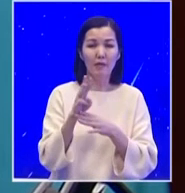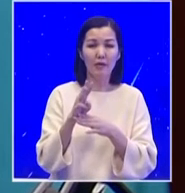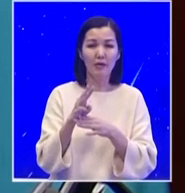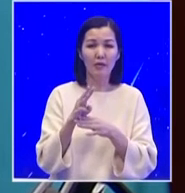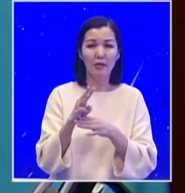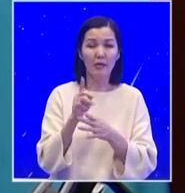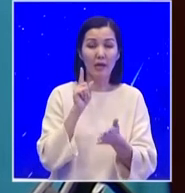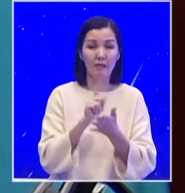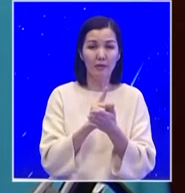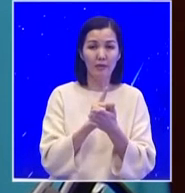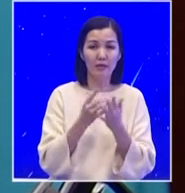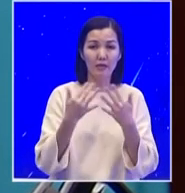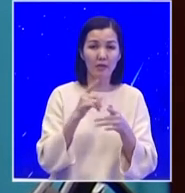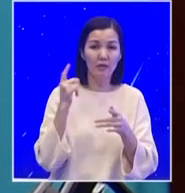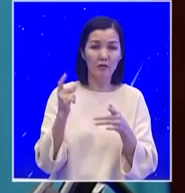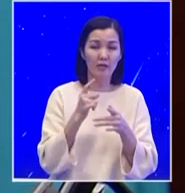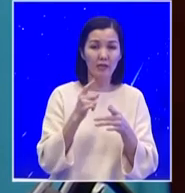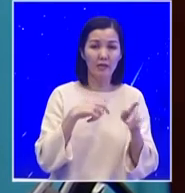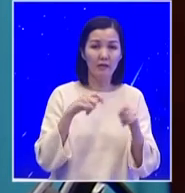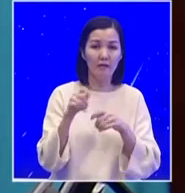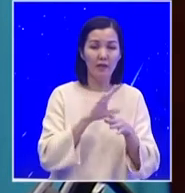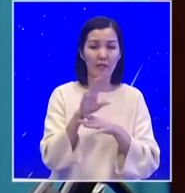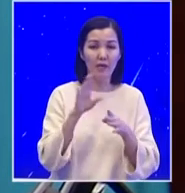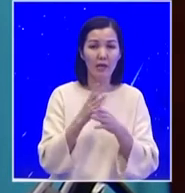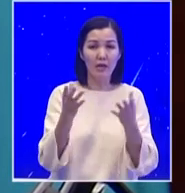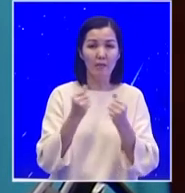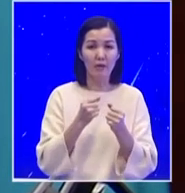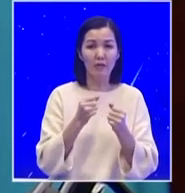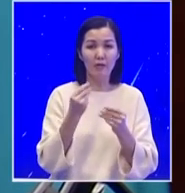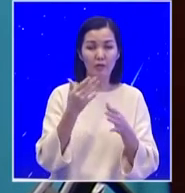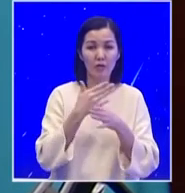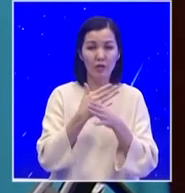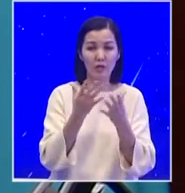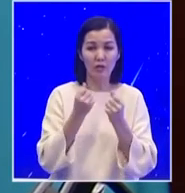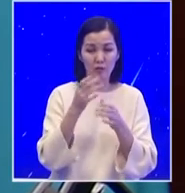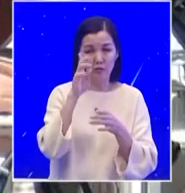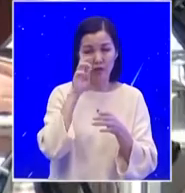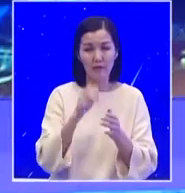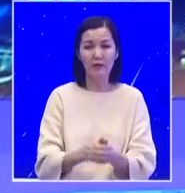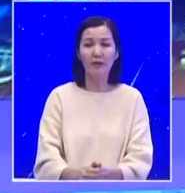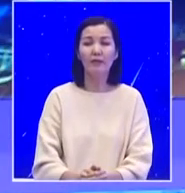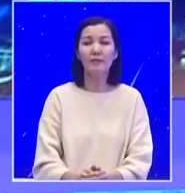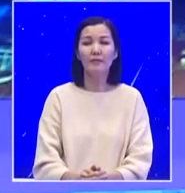из обязательств сельхозтоваропроизводителя при получении субсидий.